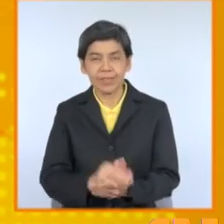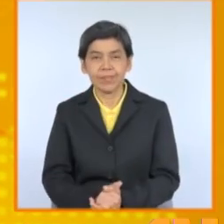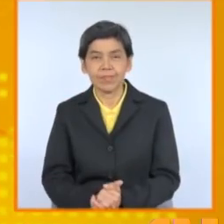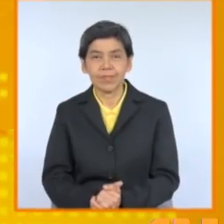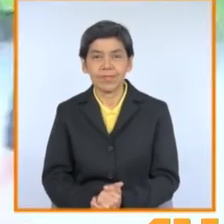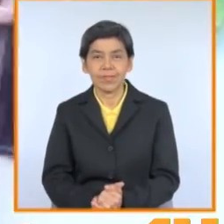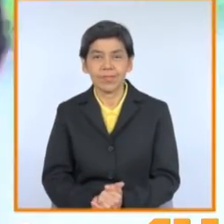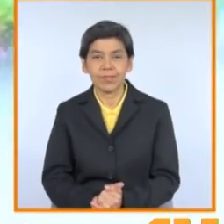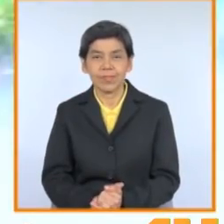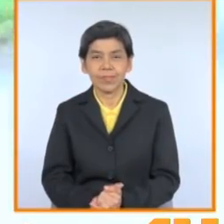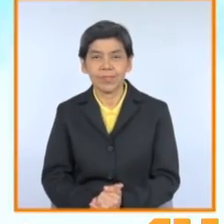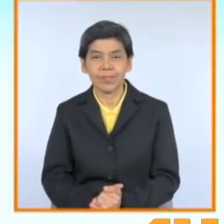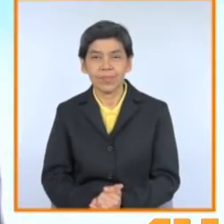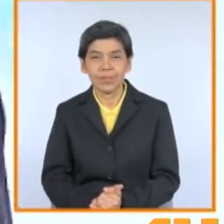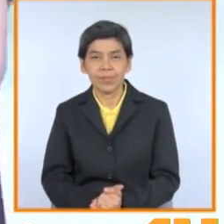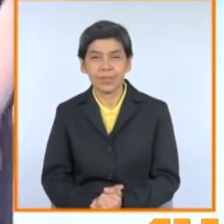ค่ะ